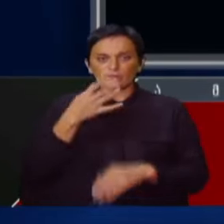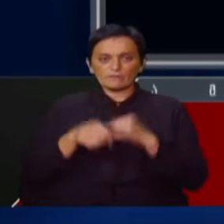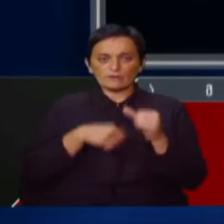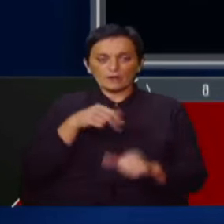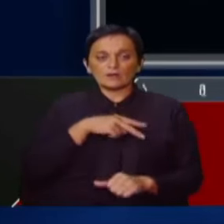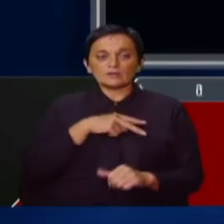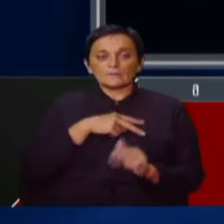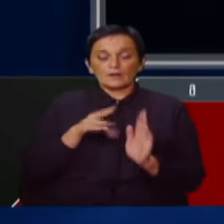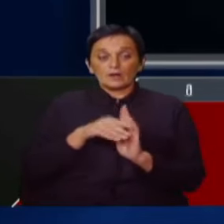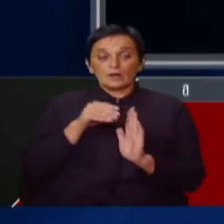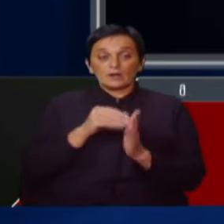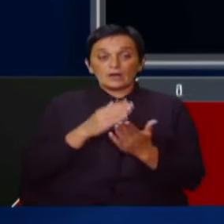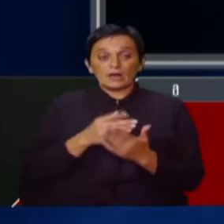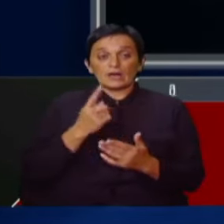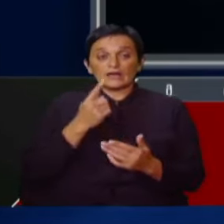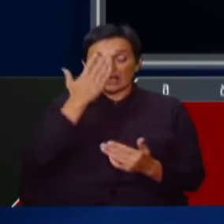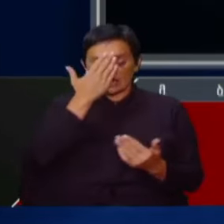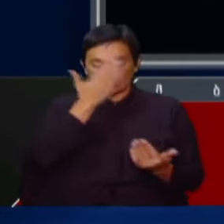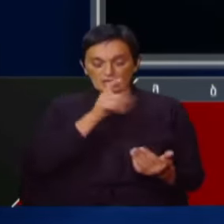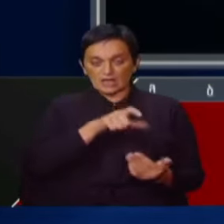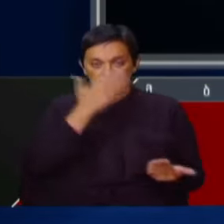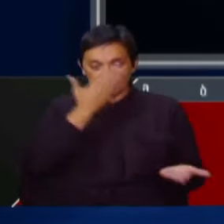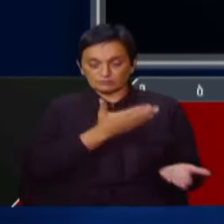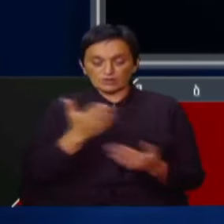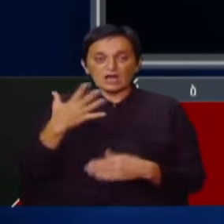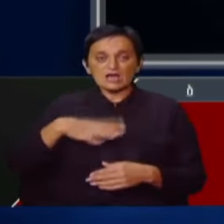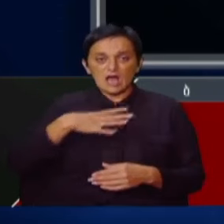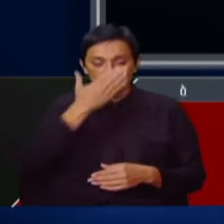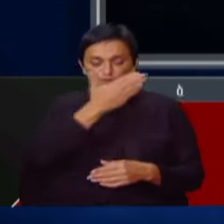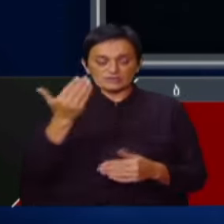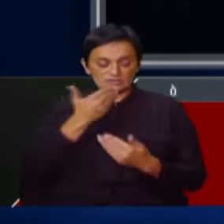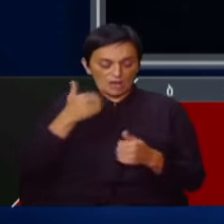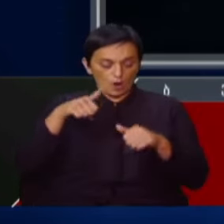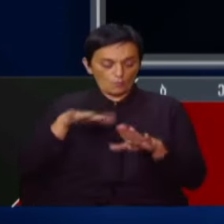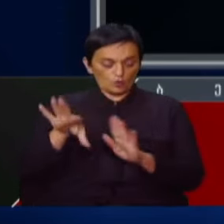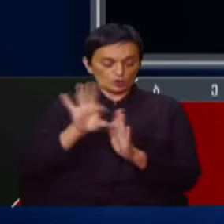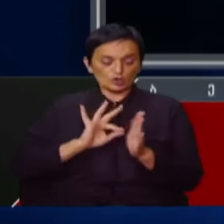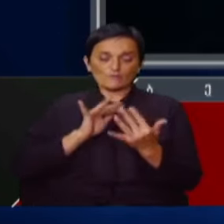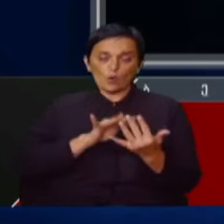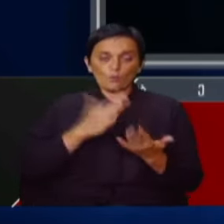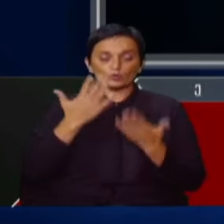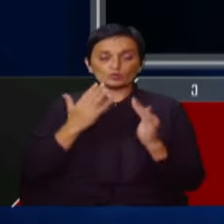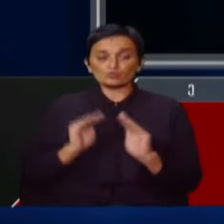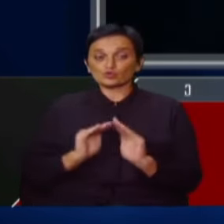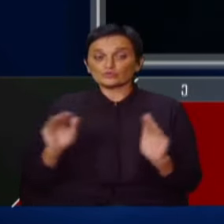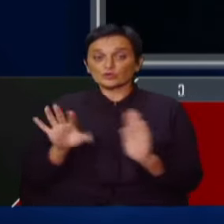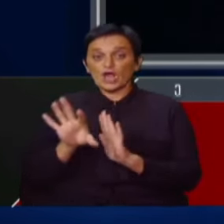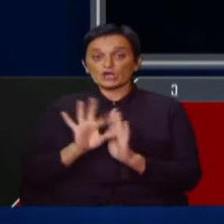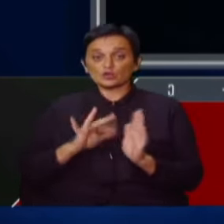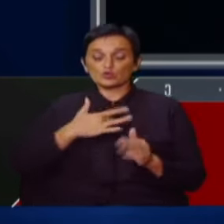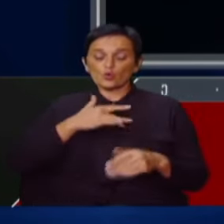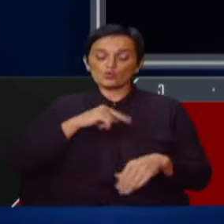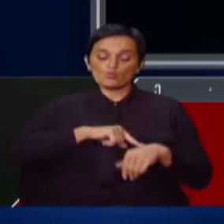2024 წლის საპარლამენტო არჩევნები არის ერთგვარი რეფერენდუმი, სადაც ქართველმა ხალხმა საბოლოოდ უნდა გადაწყვიტოს, ირჩევს ომს თუ ირჩევს მშვიდობას, ირჩევს